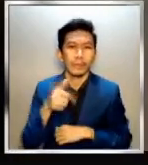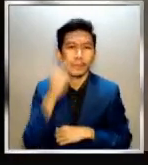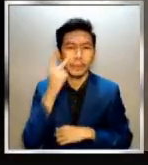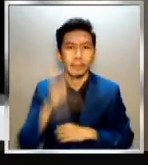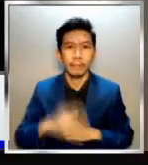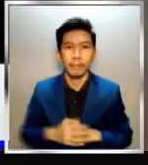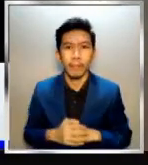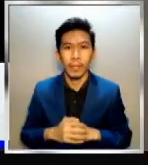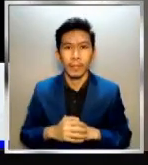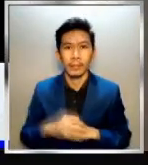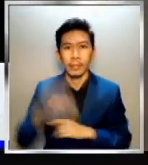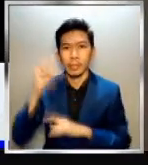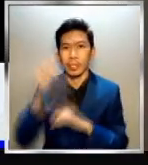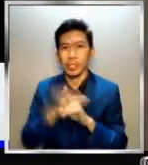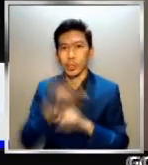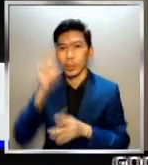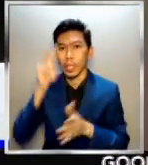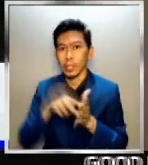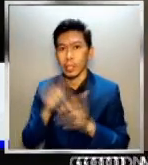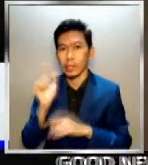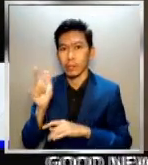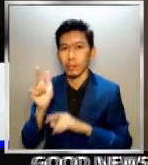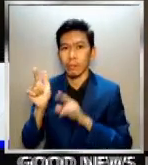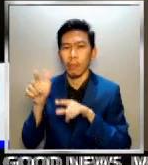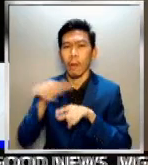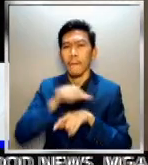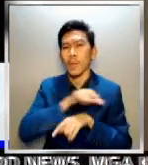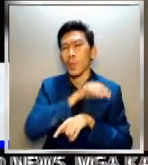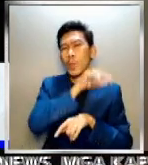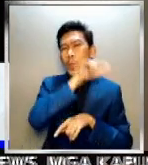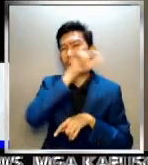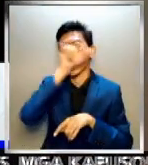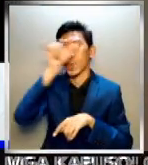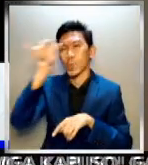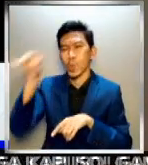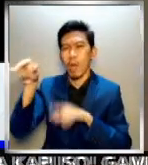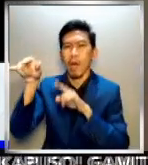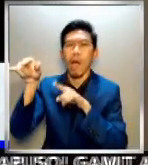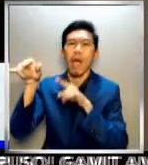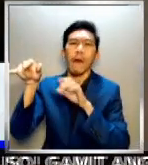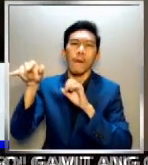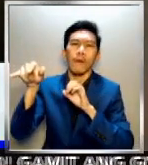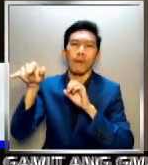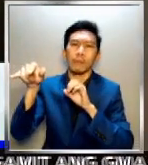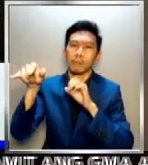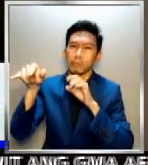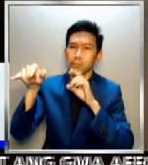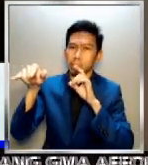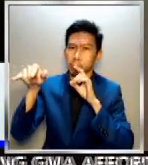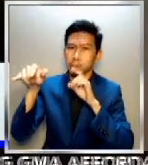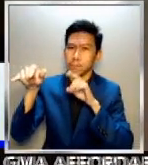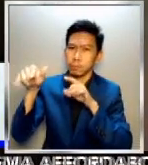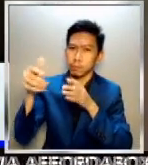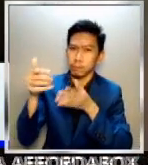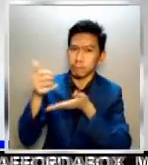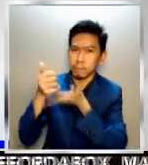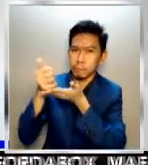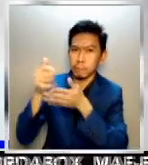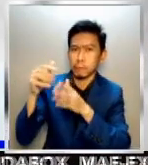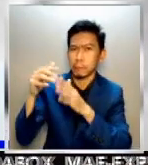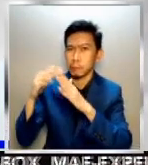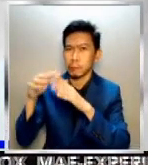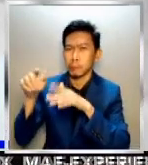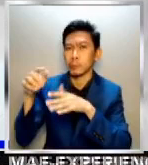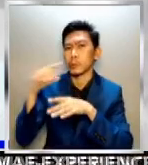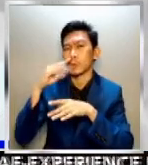March 2020, nakipagsapalaran sa Damam, Saudi Arabia bilang isang kasambahay si Rose, hindi niya tunay na pangalan. Ginawa ito ni Rose upang